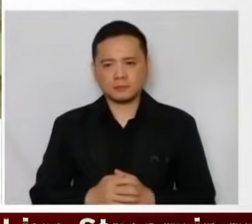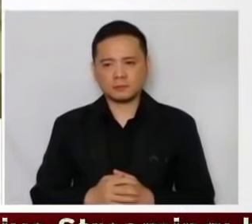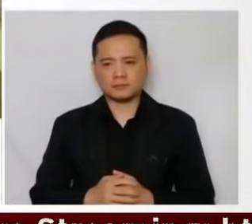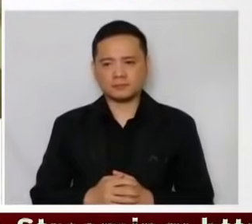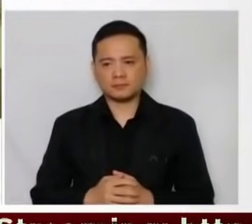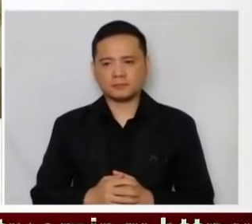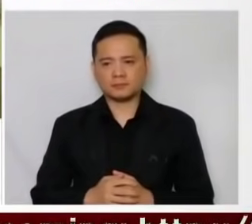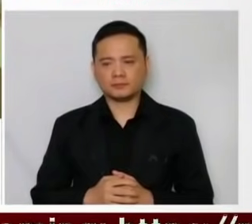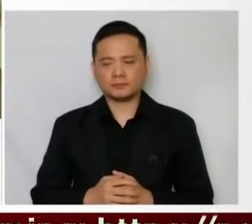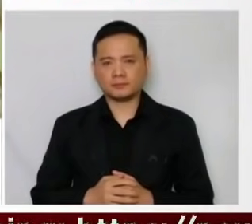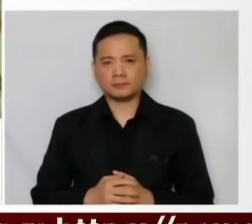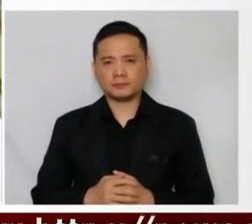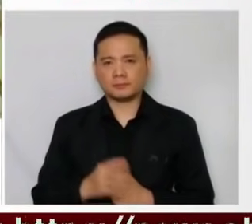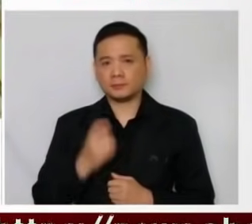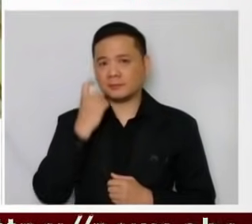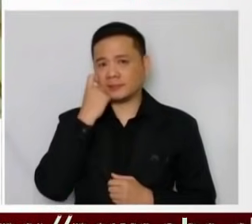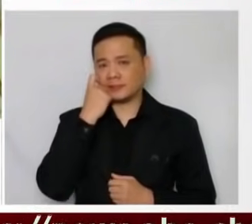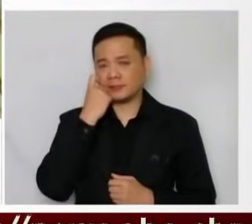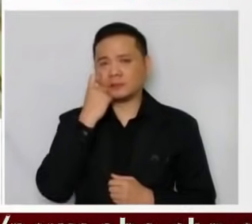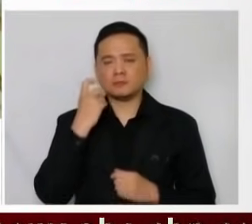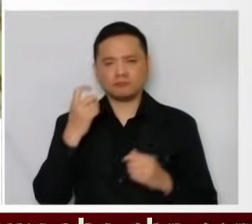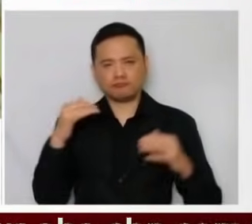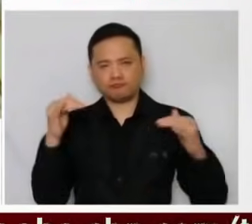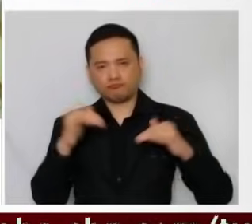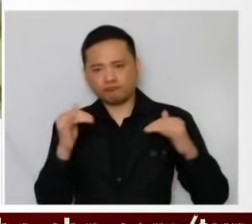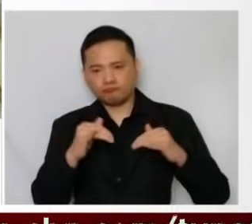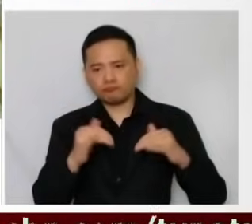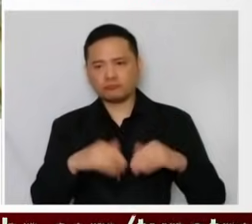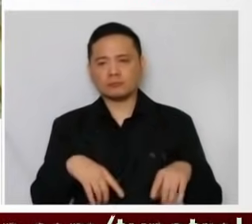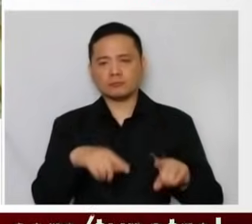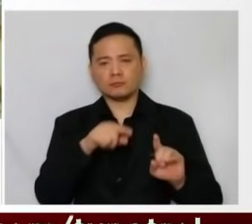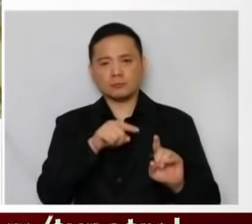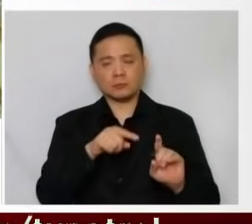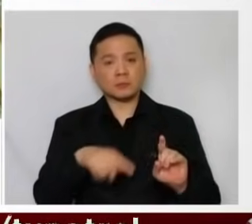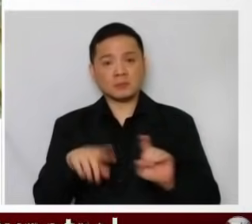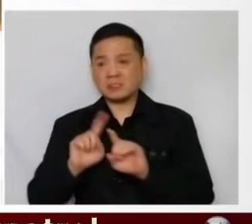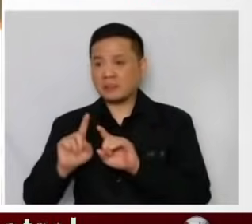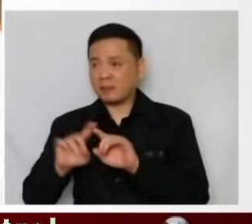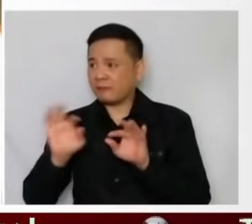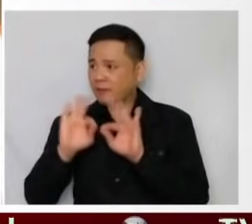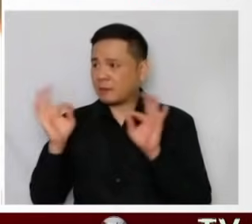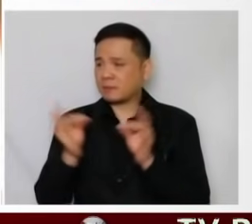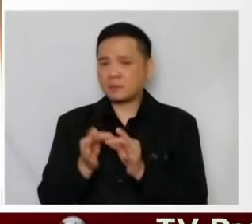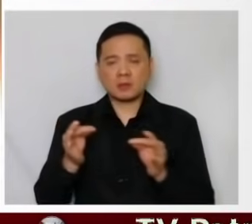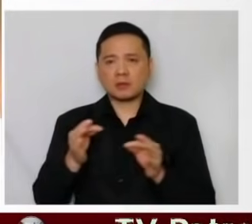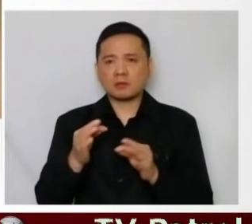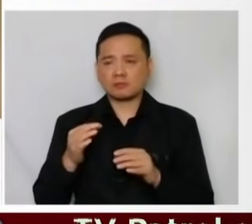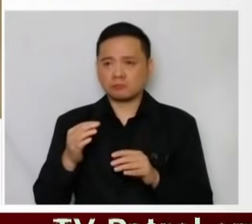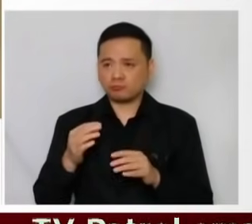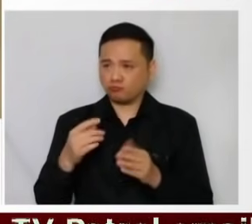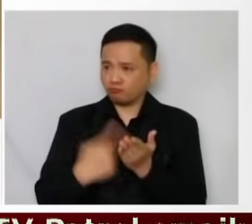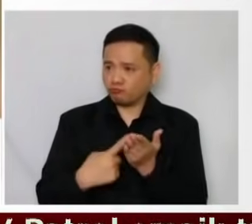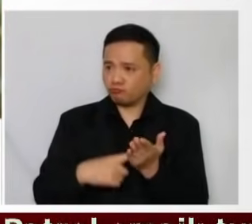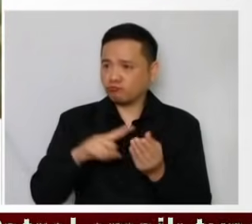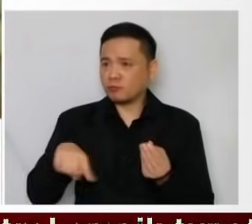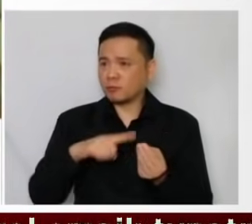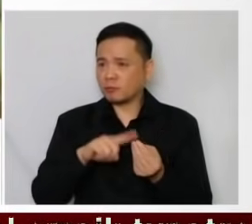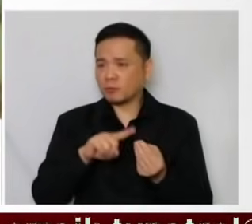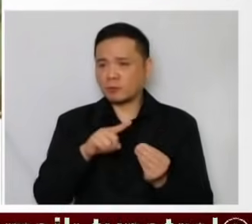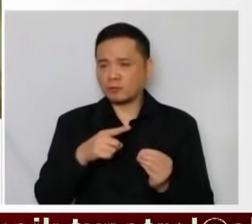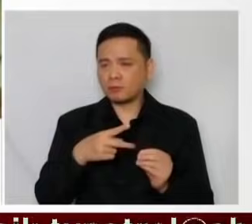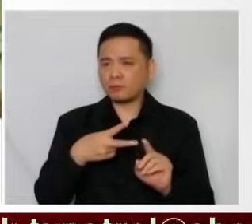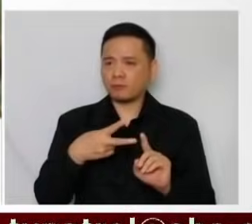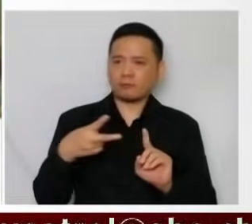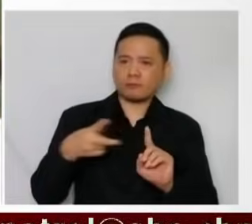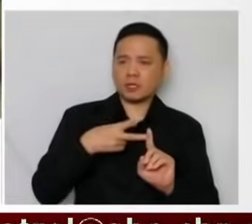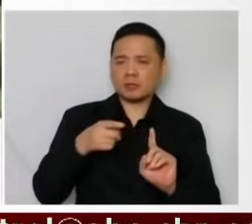Isinali na kanina sa pangangalaga ng kani-kanilang pamilya ang labi ng mga sinasabing biktima ng EJK sa panahon ng